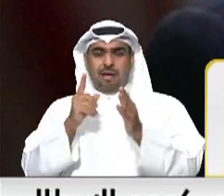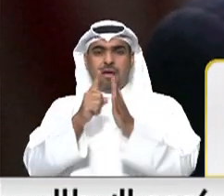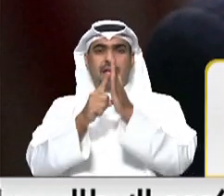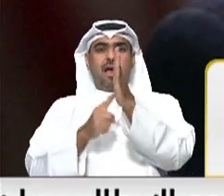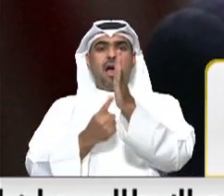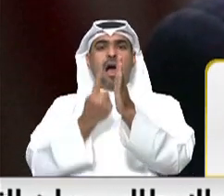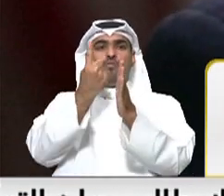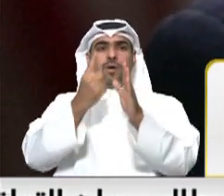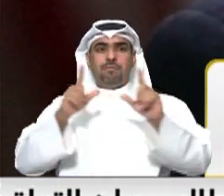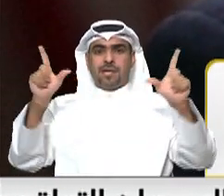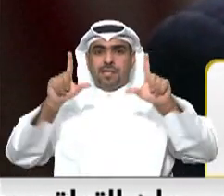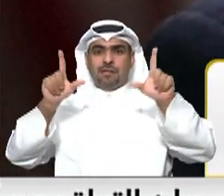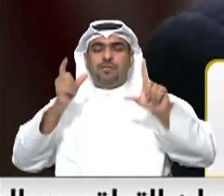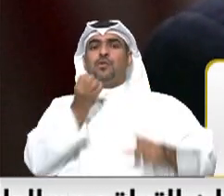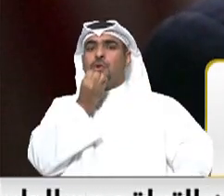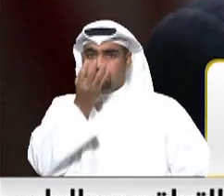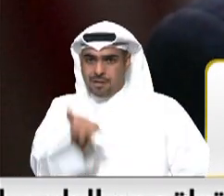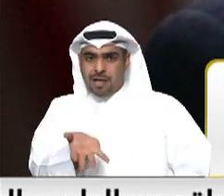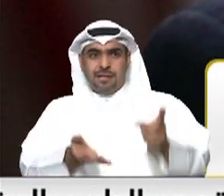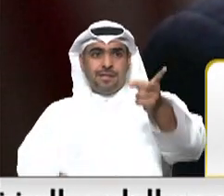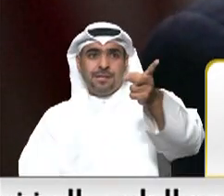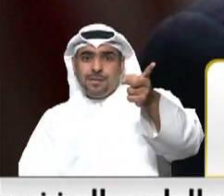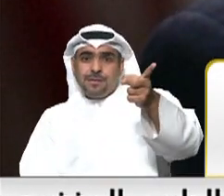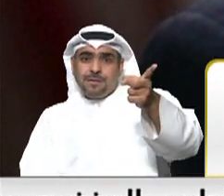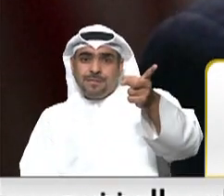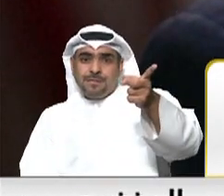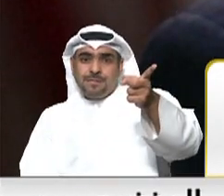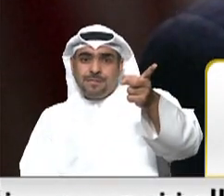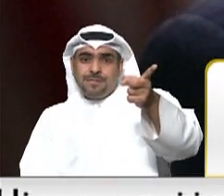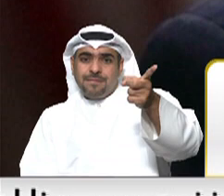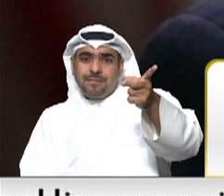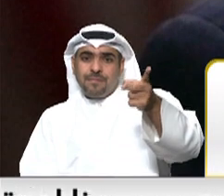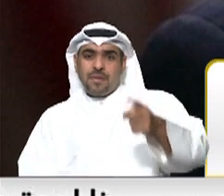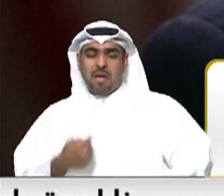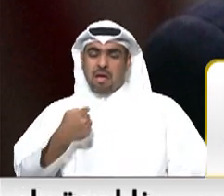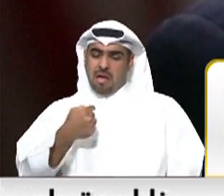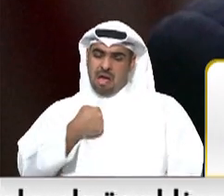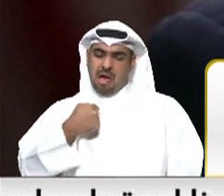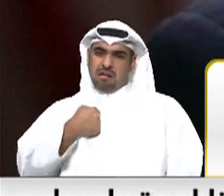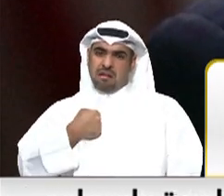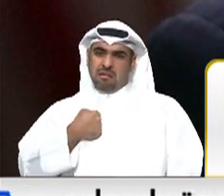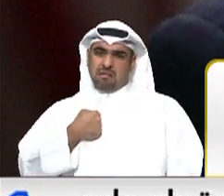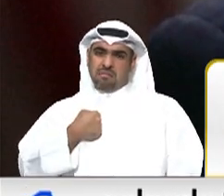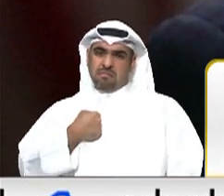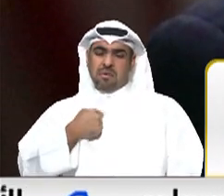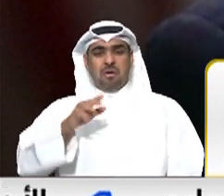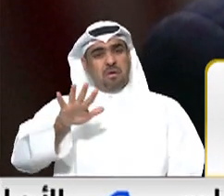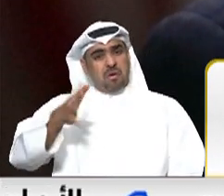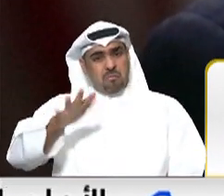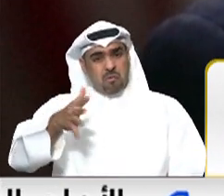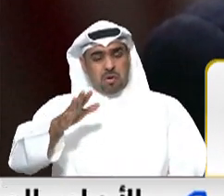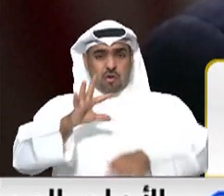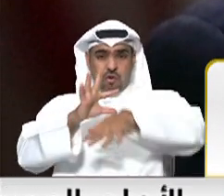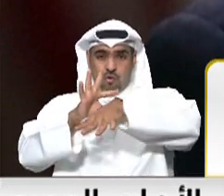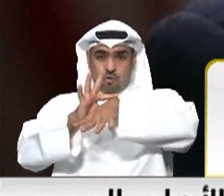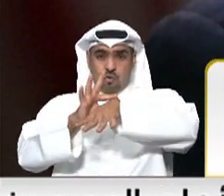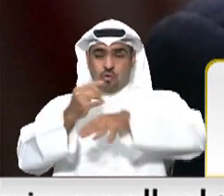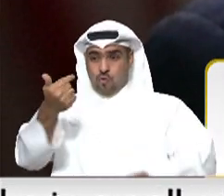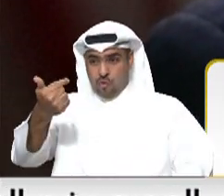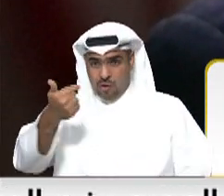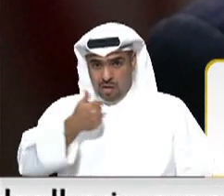الانتخابيه قال بايدن في وقت سابق انه سينسحب من الرئاسه اذا اخبره الطبيب